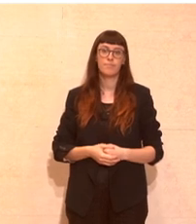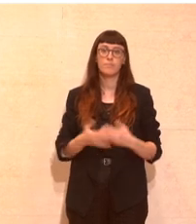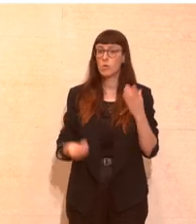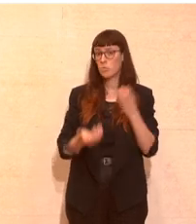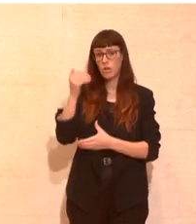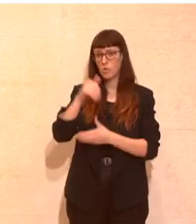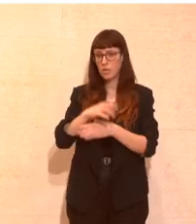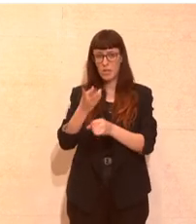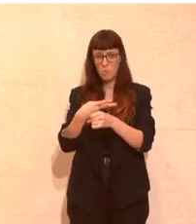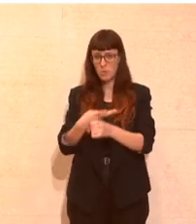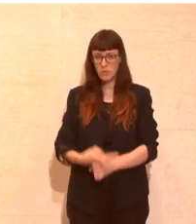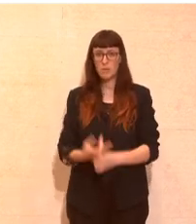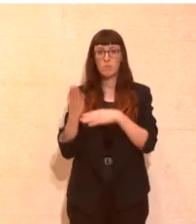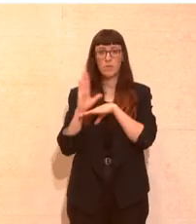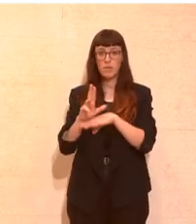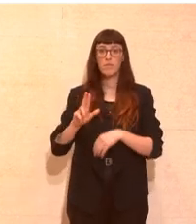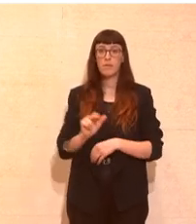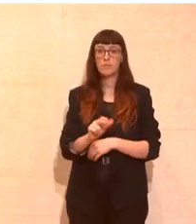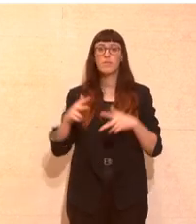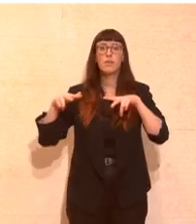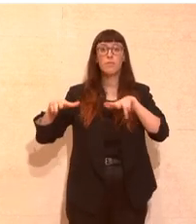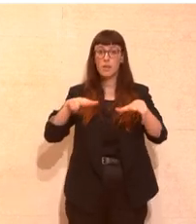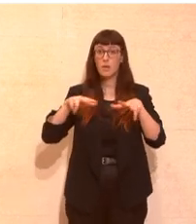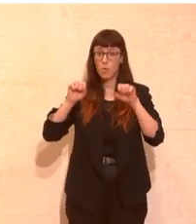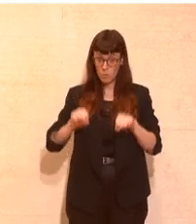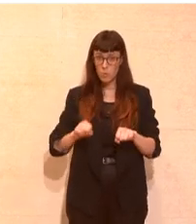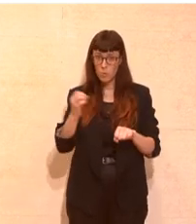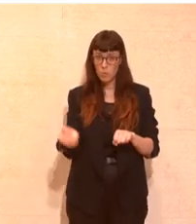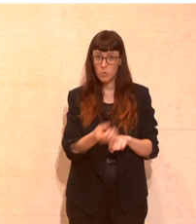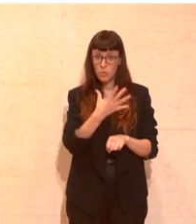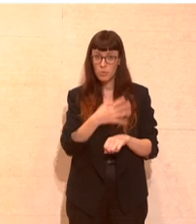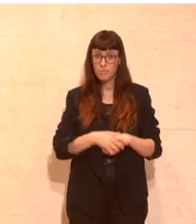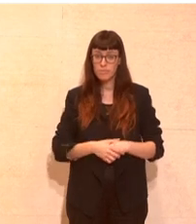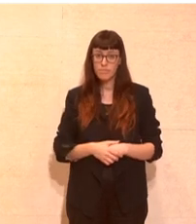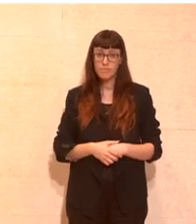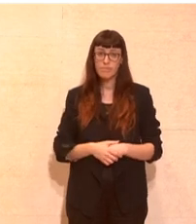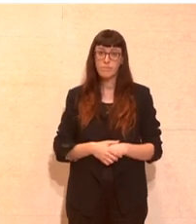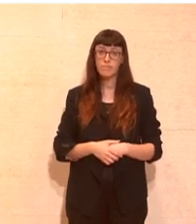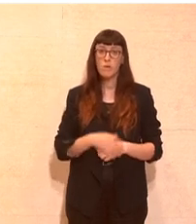Alors, est-ce que la vidéo peut être lancée maintenant ou est-ce qu'elle est lancée par la suite ?